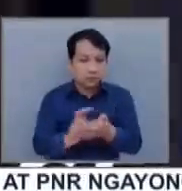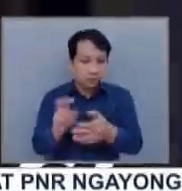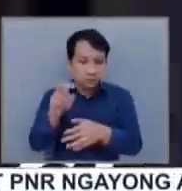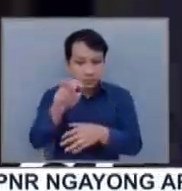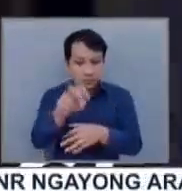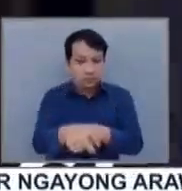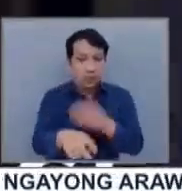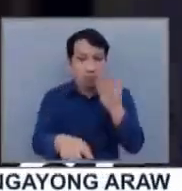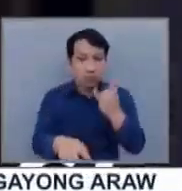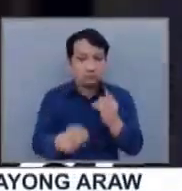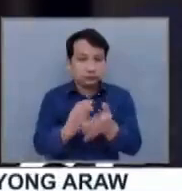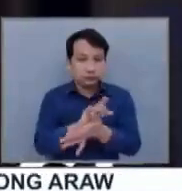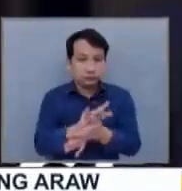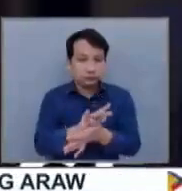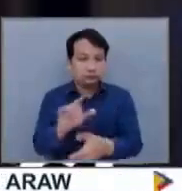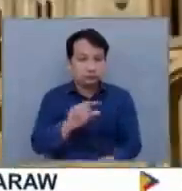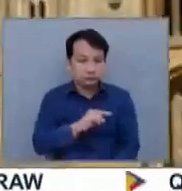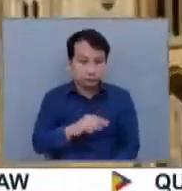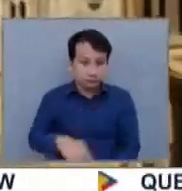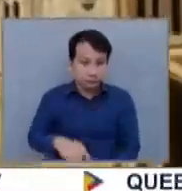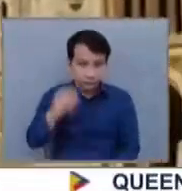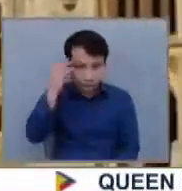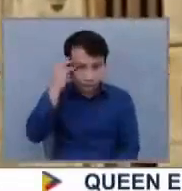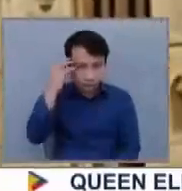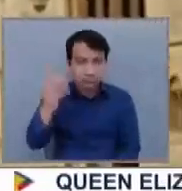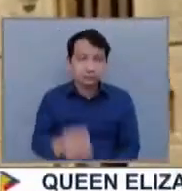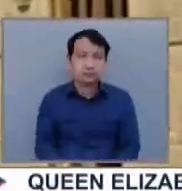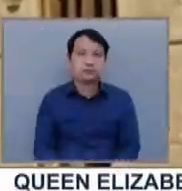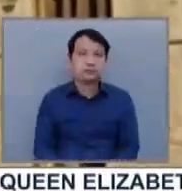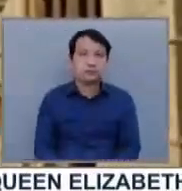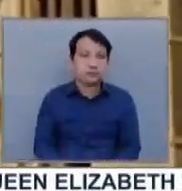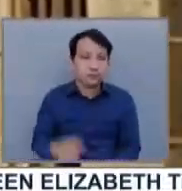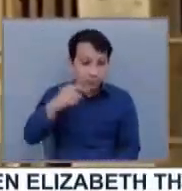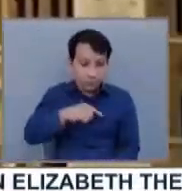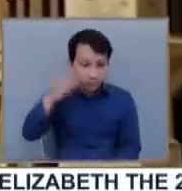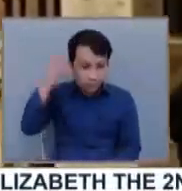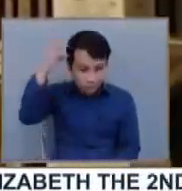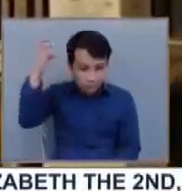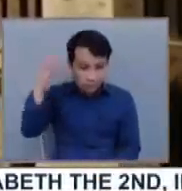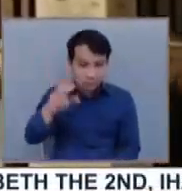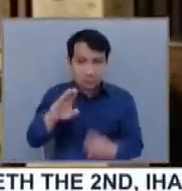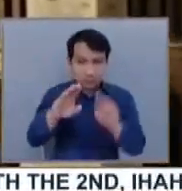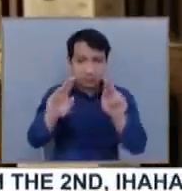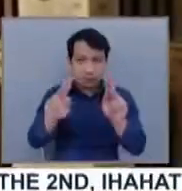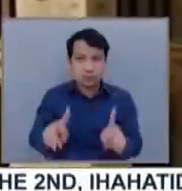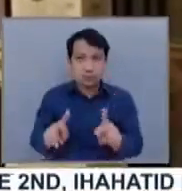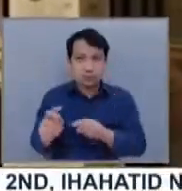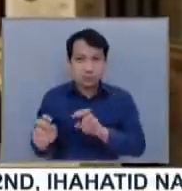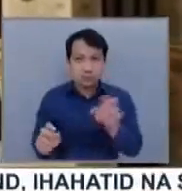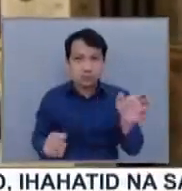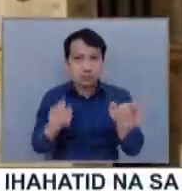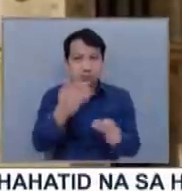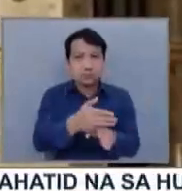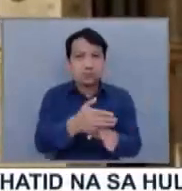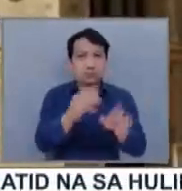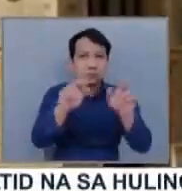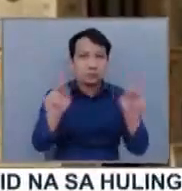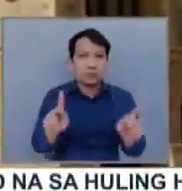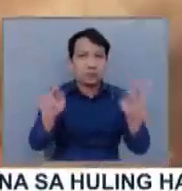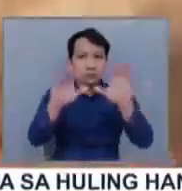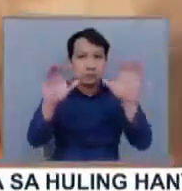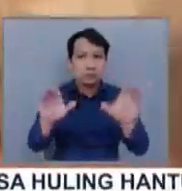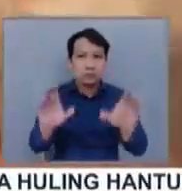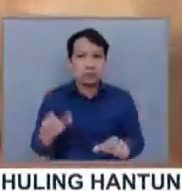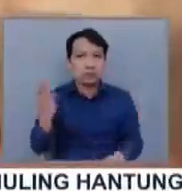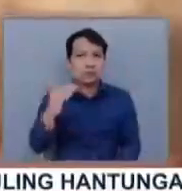engagement ni Queen Elizabeth II. Mula Buckingham Palace, tumulak ang reyna sa Windsor Castle noong March